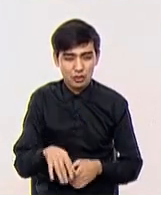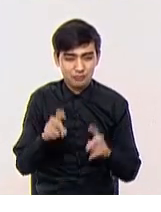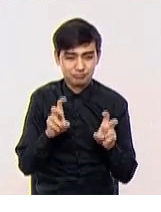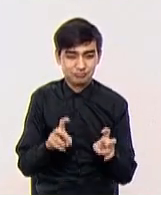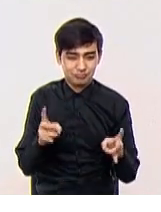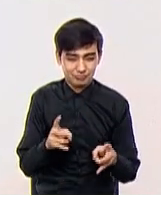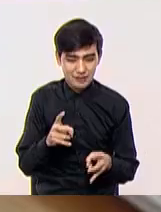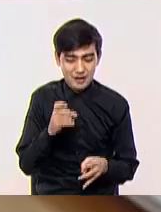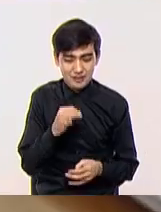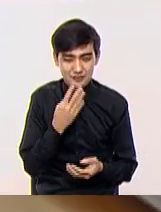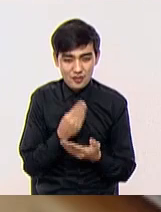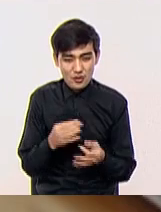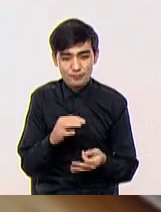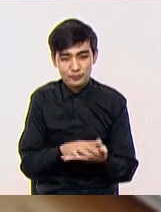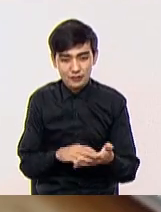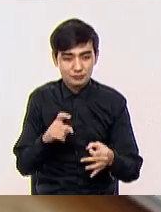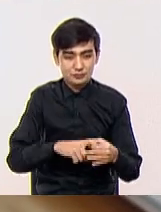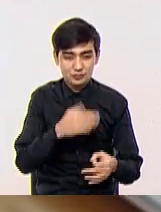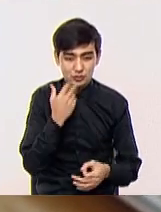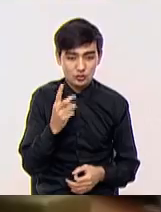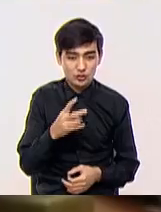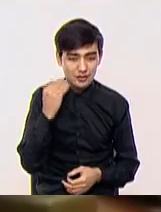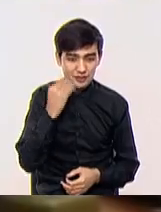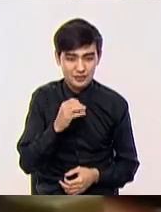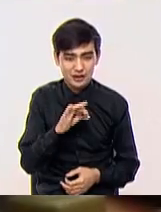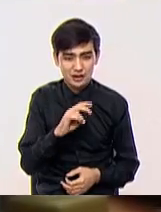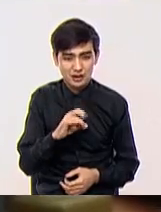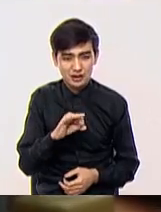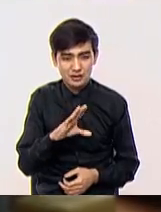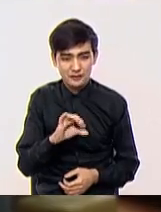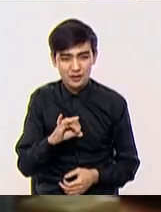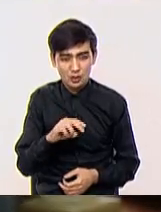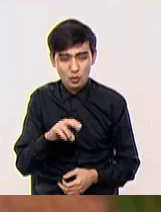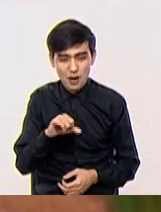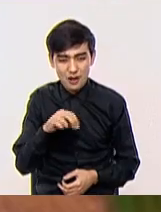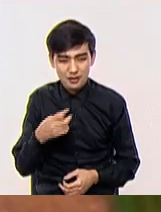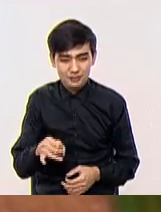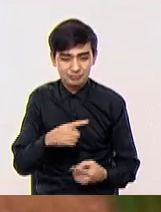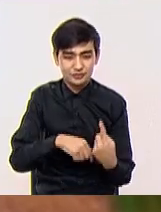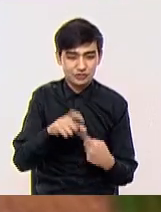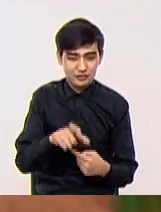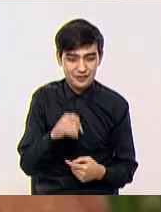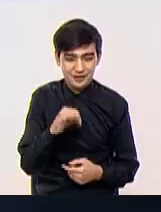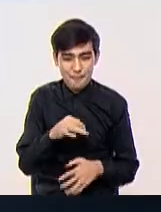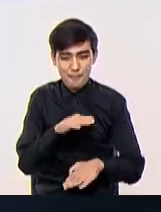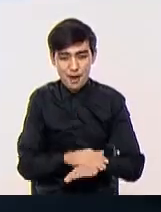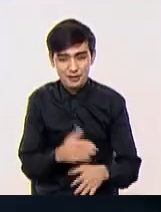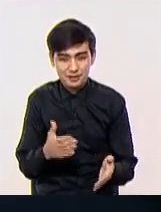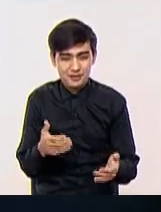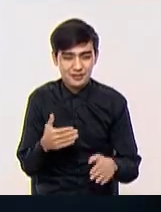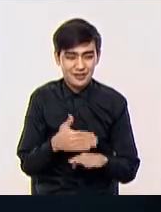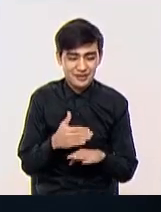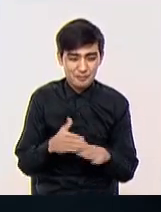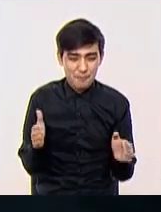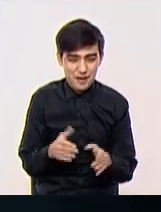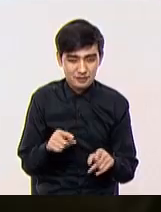не распространяется на тех, кто зарегистрирован в качестве индивидуальных предпринимателей. После этой процедуры банкам и микрофинансовым